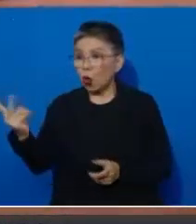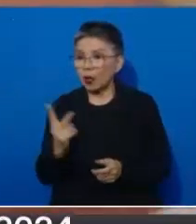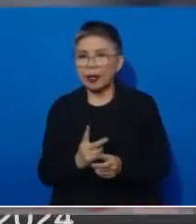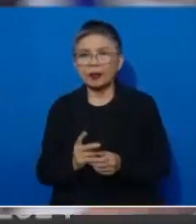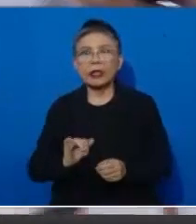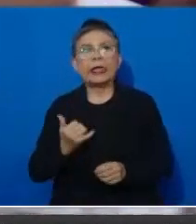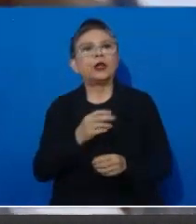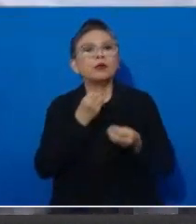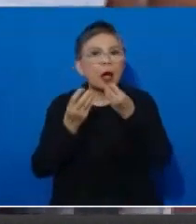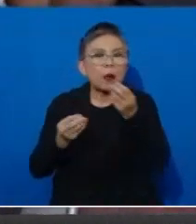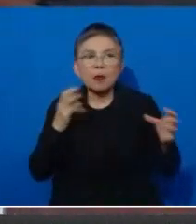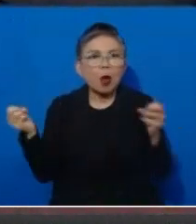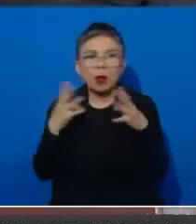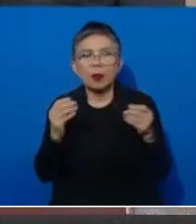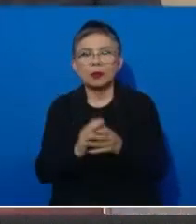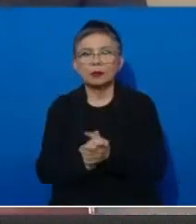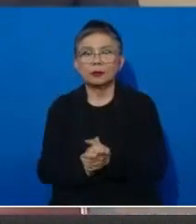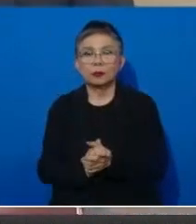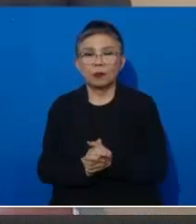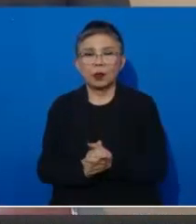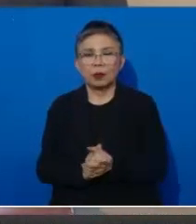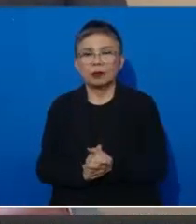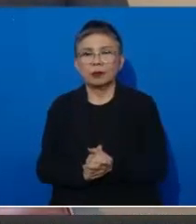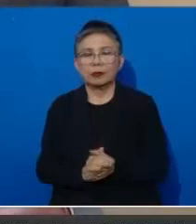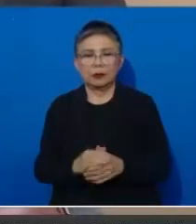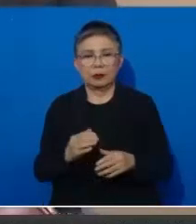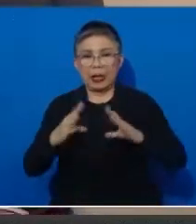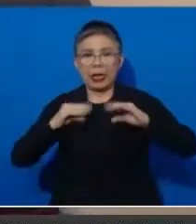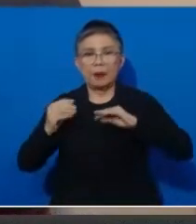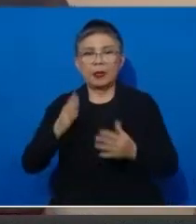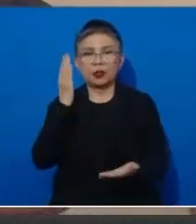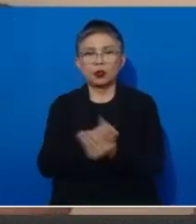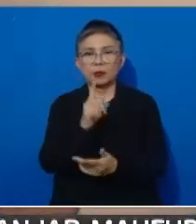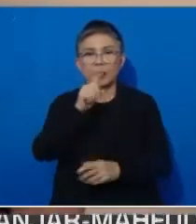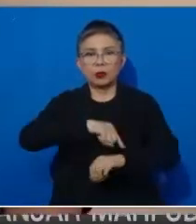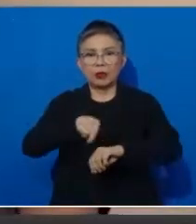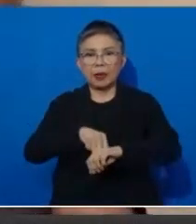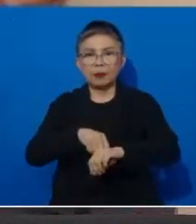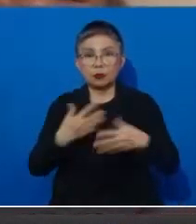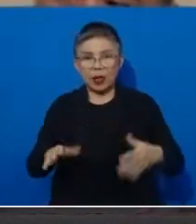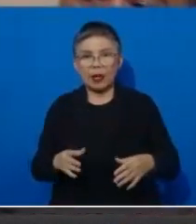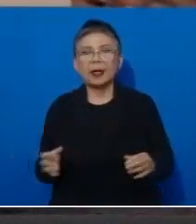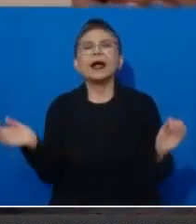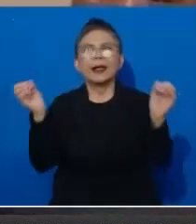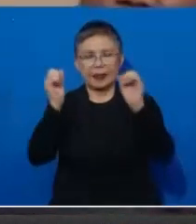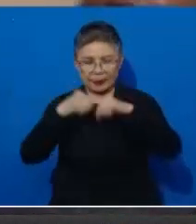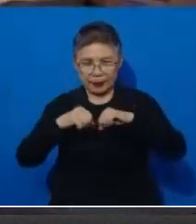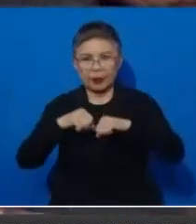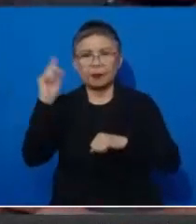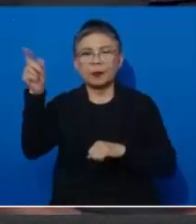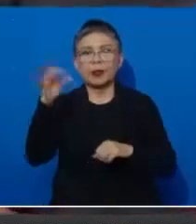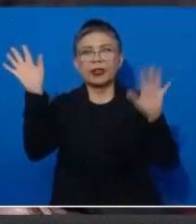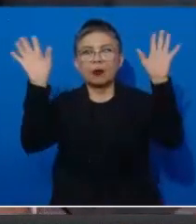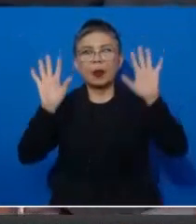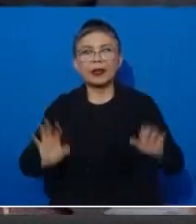turut memberikan argumentasi setelah diskor 1 jam. Rapat kembali dilanjutkan dengan kesepakatan pihak pemerintah kabupaten